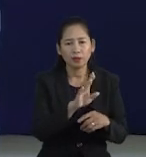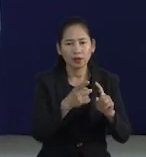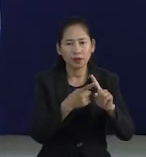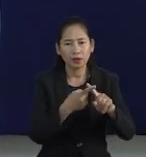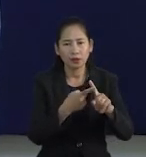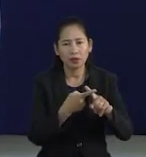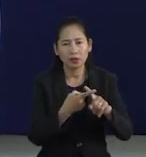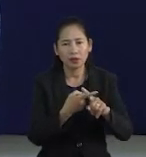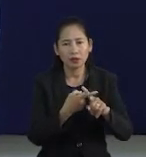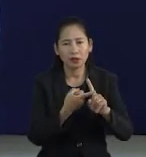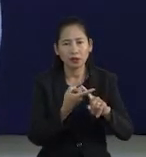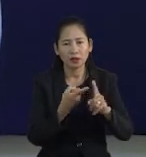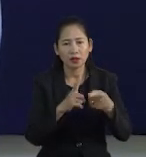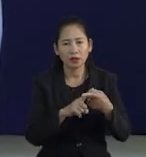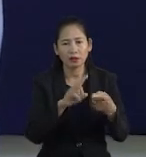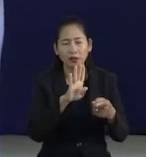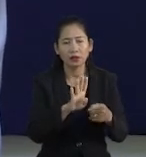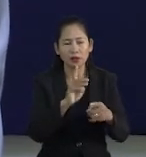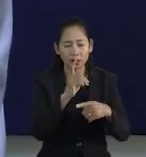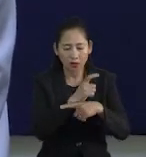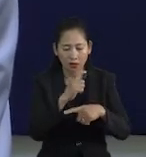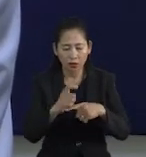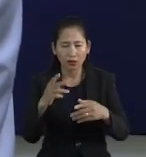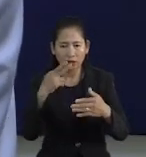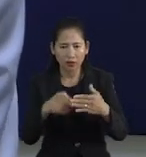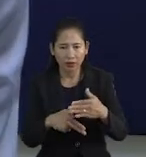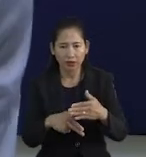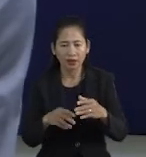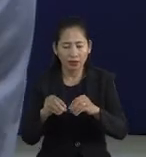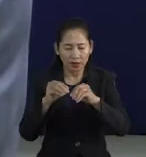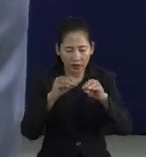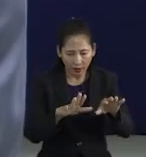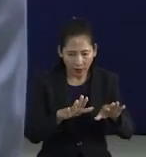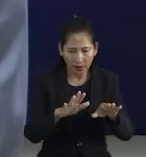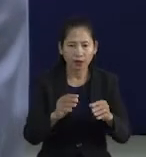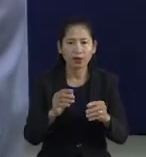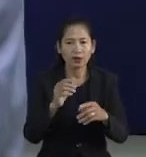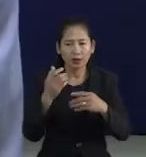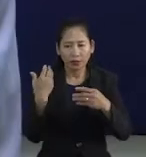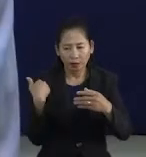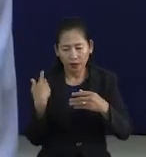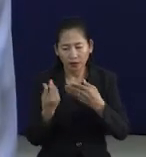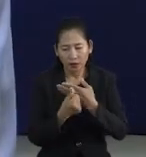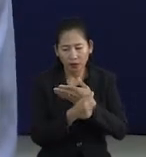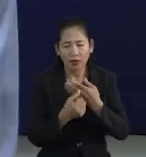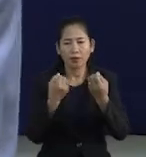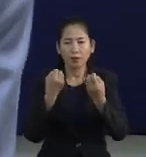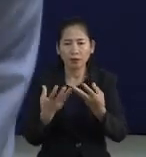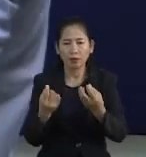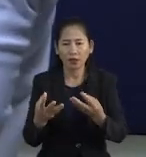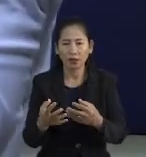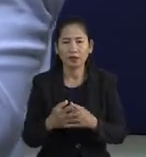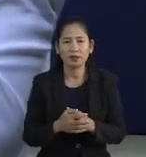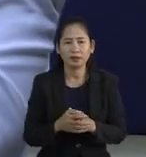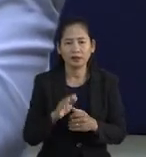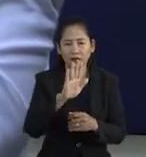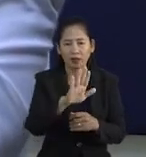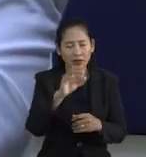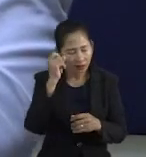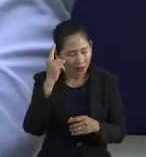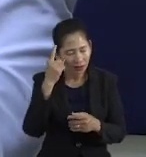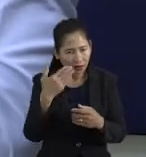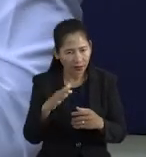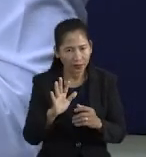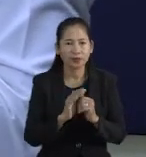rốt chúng nói lệ buồn là nơi tùng ấy nè con nhé đã phong miền làm lầy mà nè con vô lai